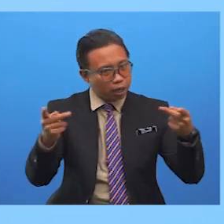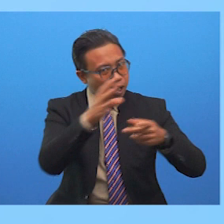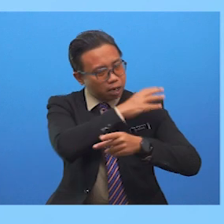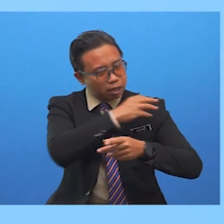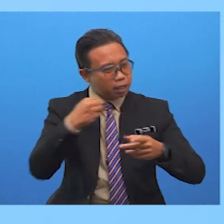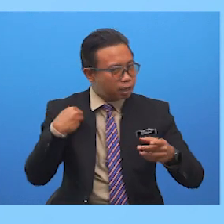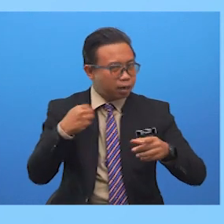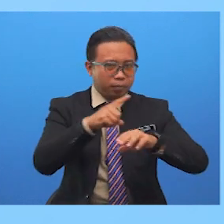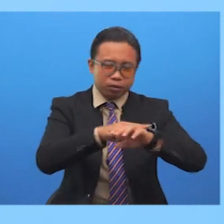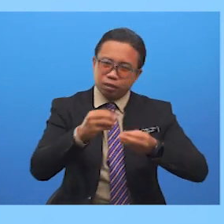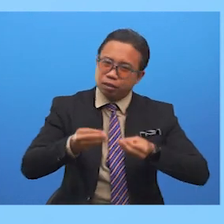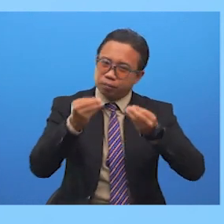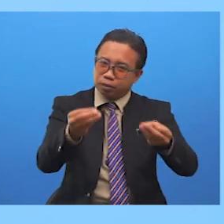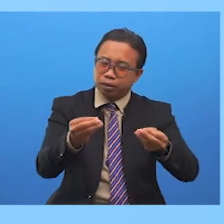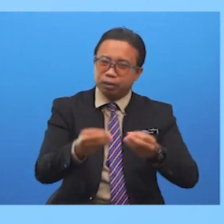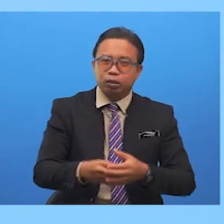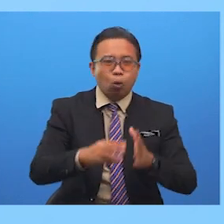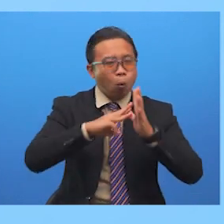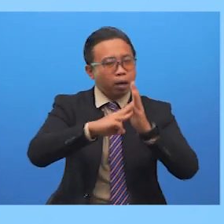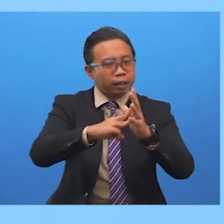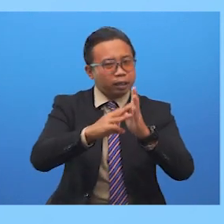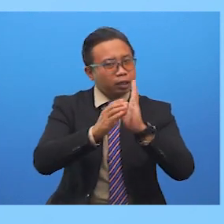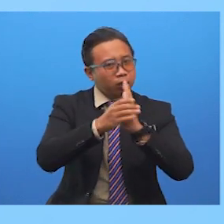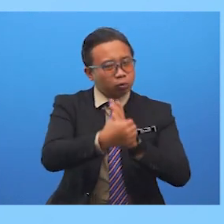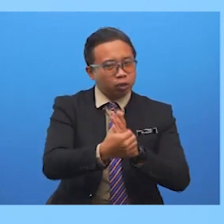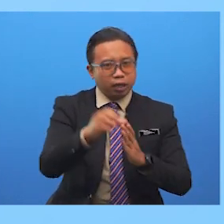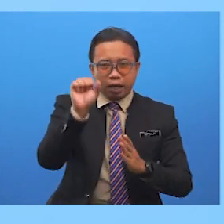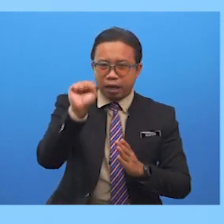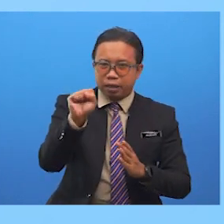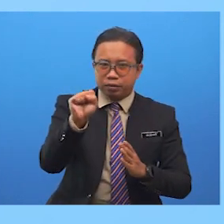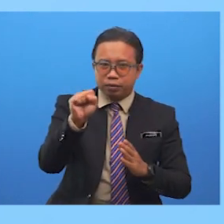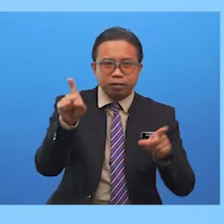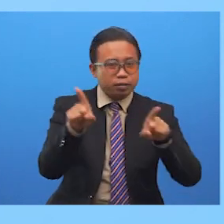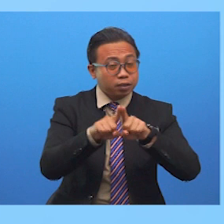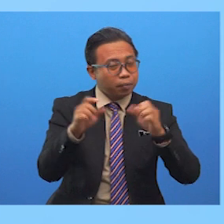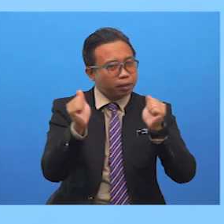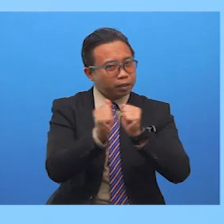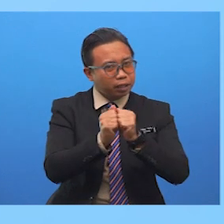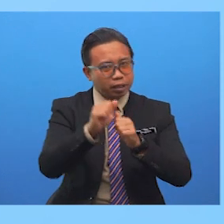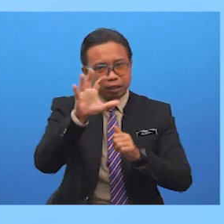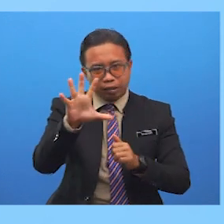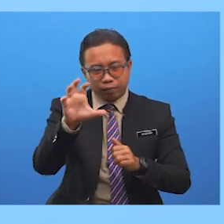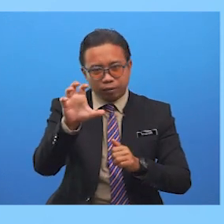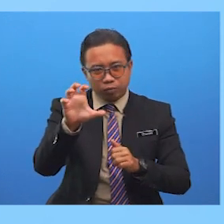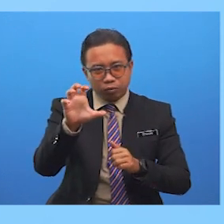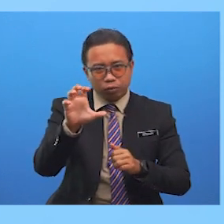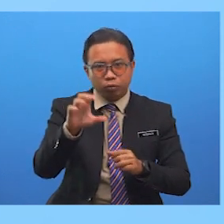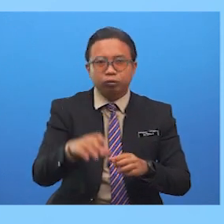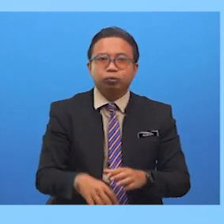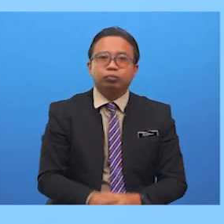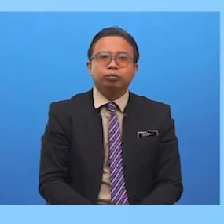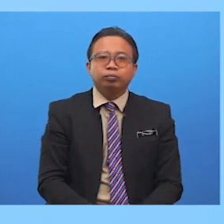yang diberi adalah diwakili oleh S = 53